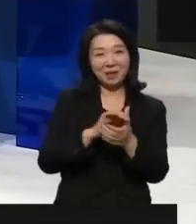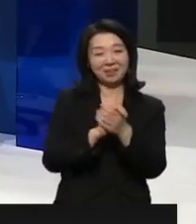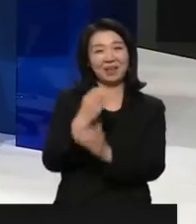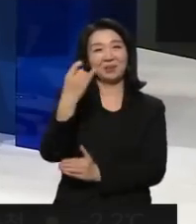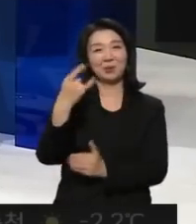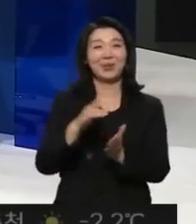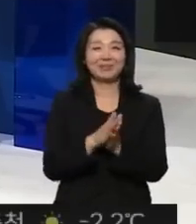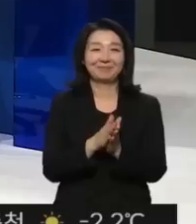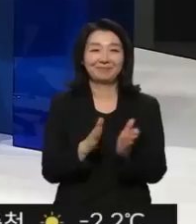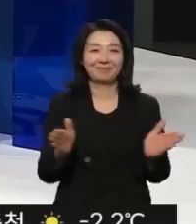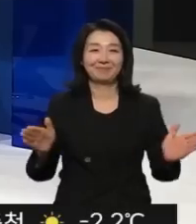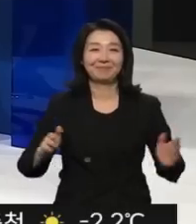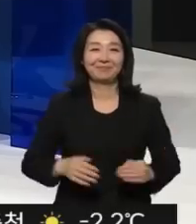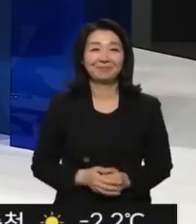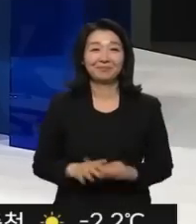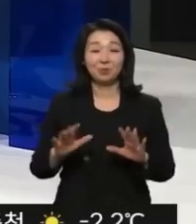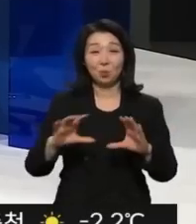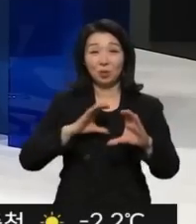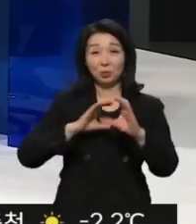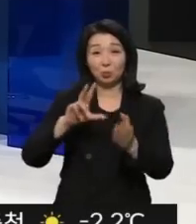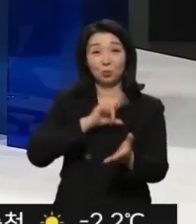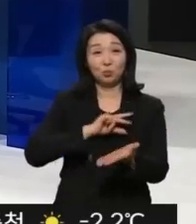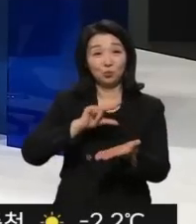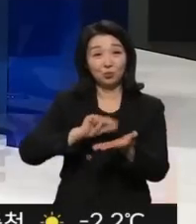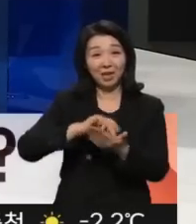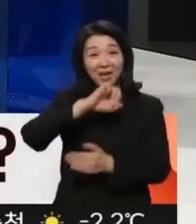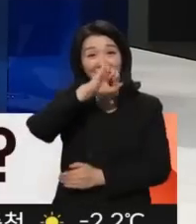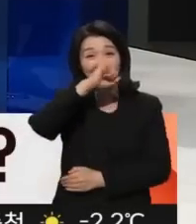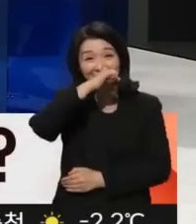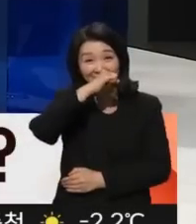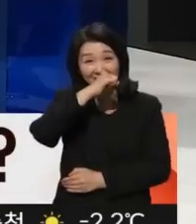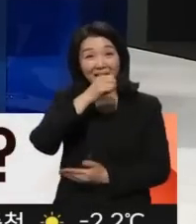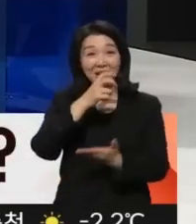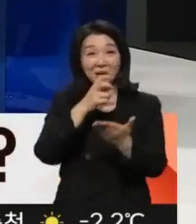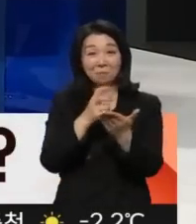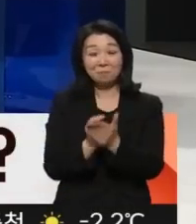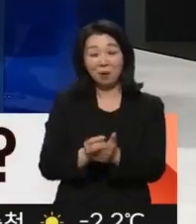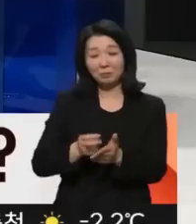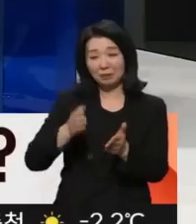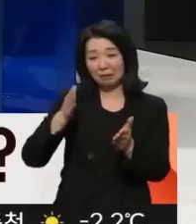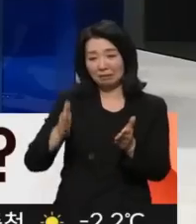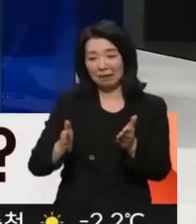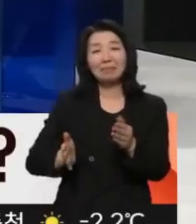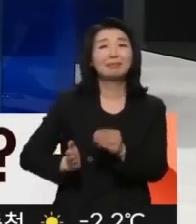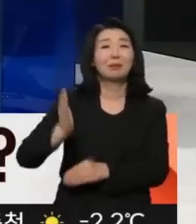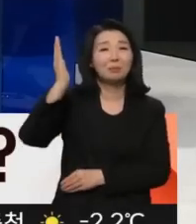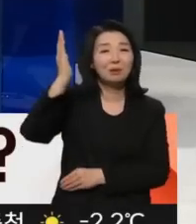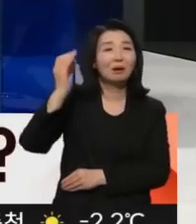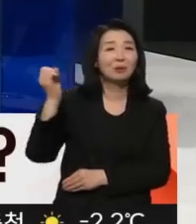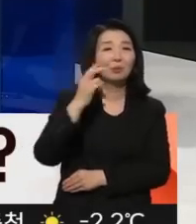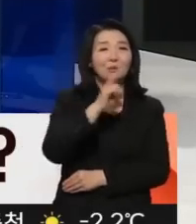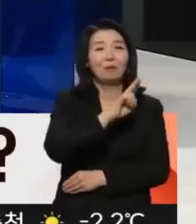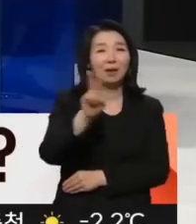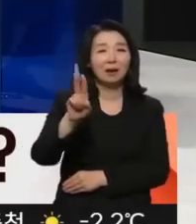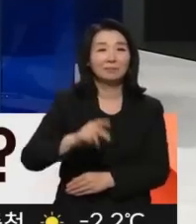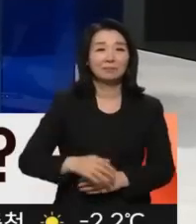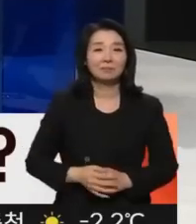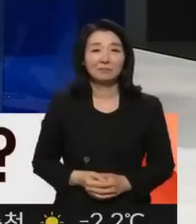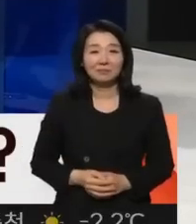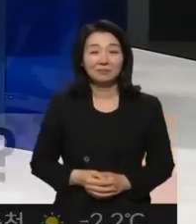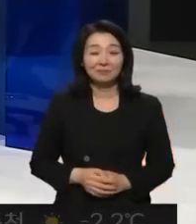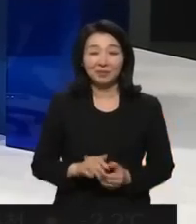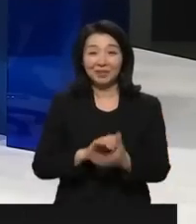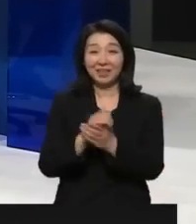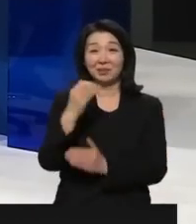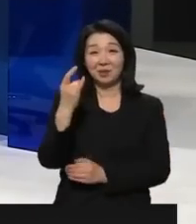다정회 시작하겠습니다. 네, 오늘의 소통 주제는 예산안 법정 시한 넘길 듯 여야의 한마디입니다. 먼저